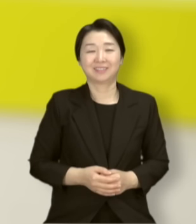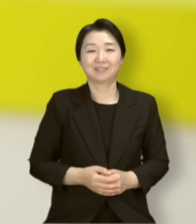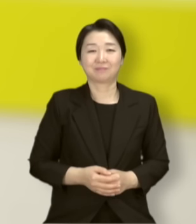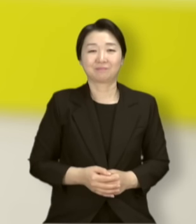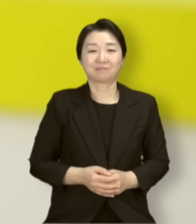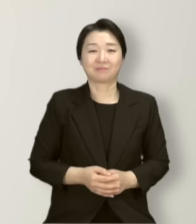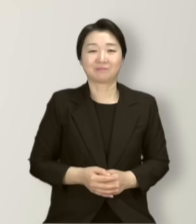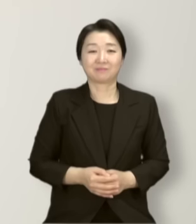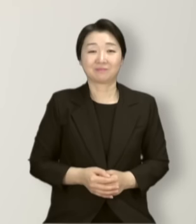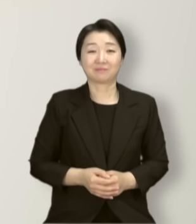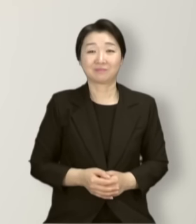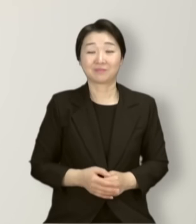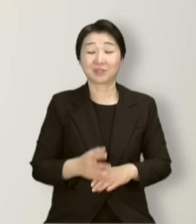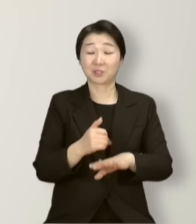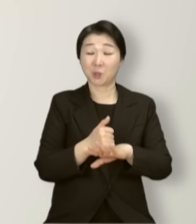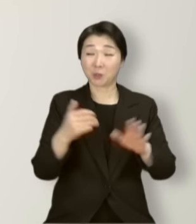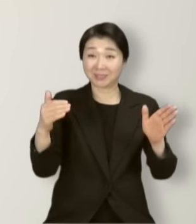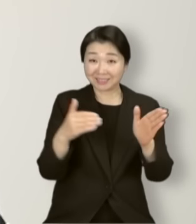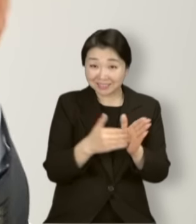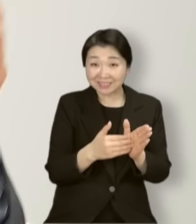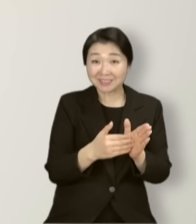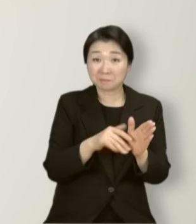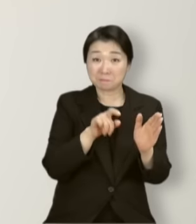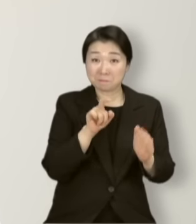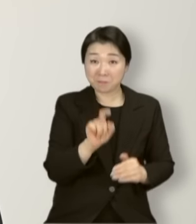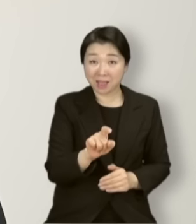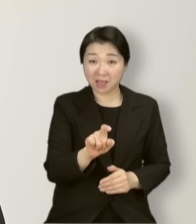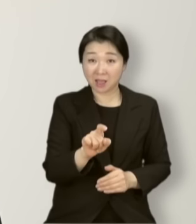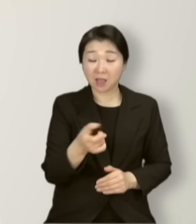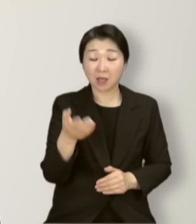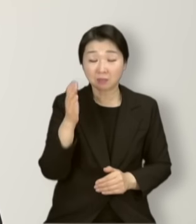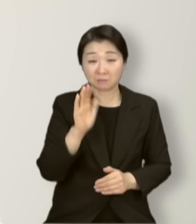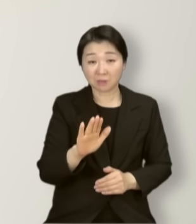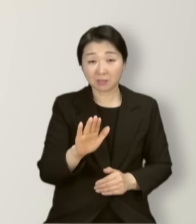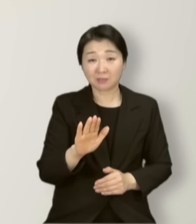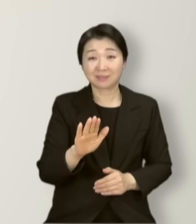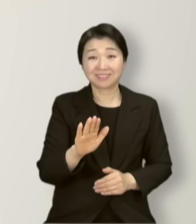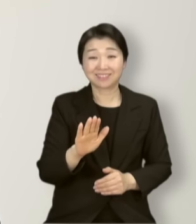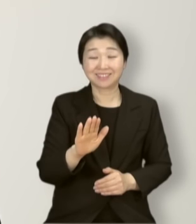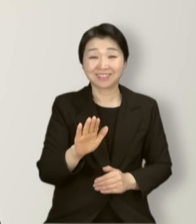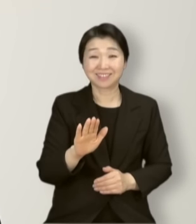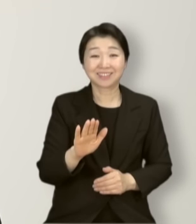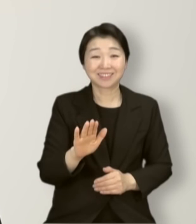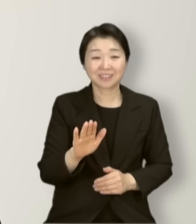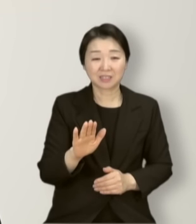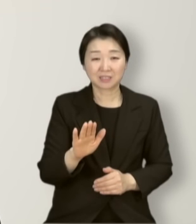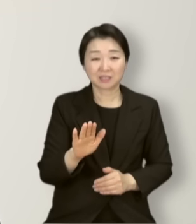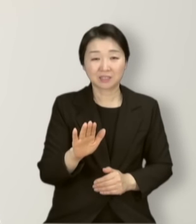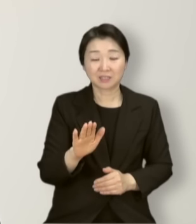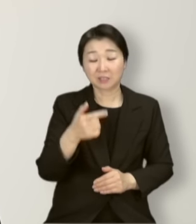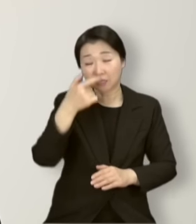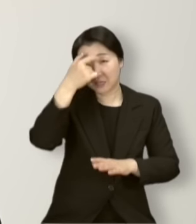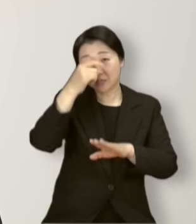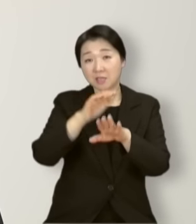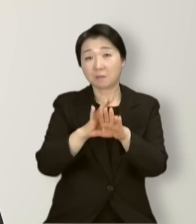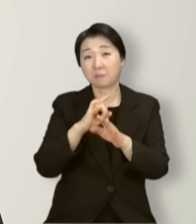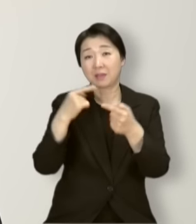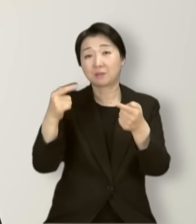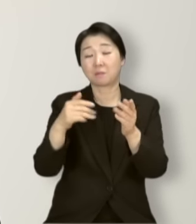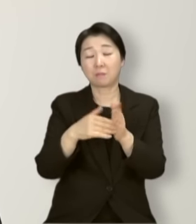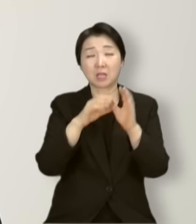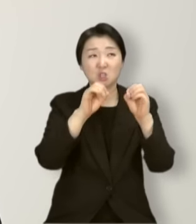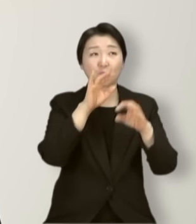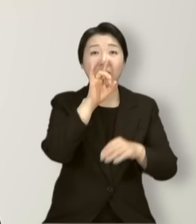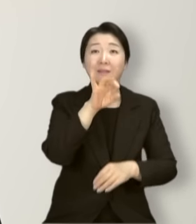또 마침표를 딱 찍었는데 그 전에는 이 친구들 이저 예배만 드리고 이랬지